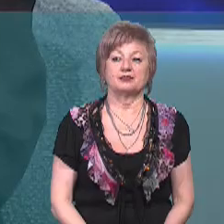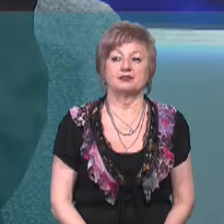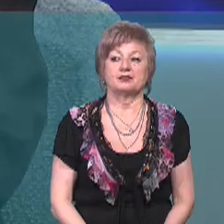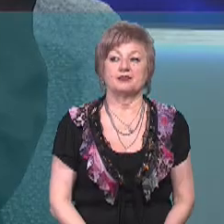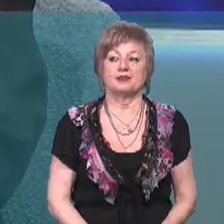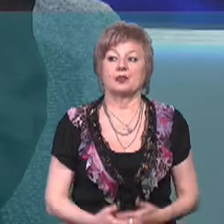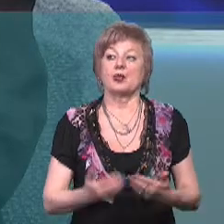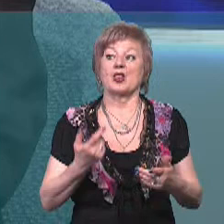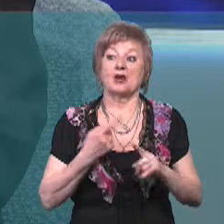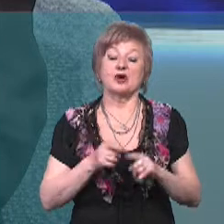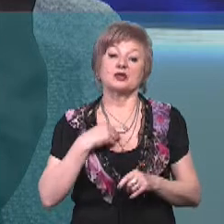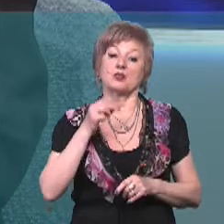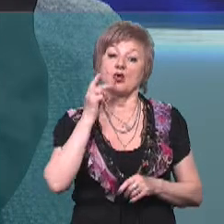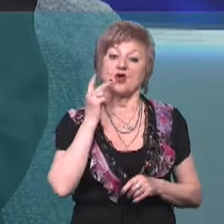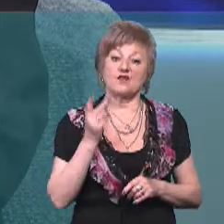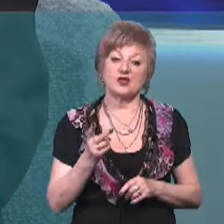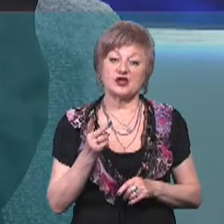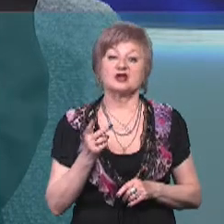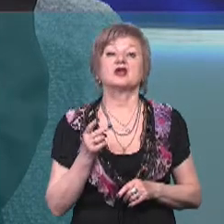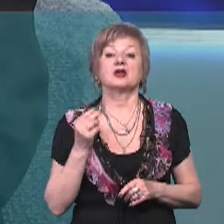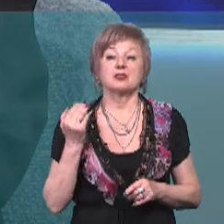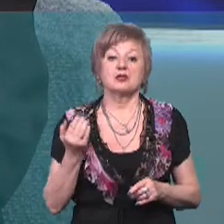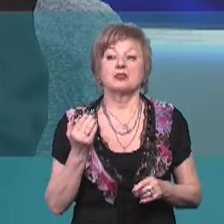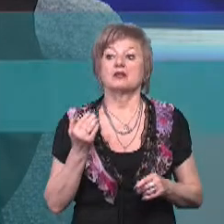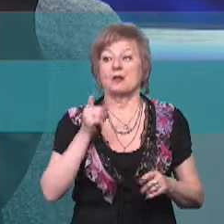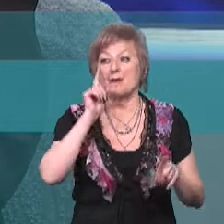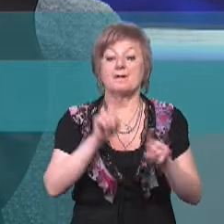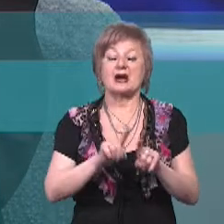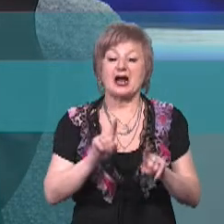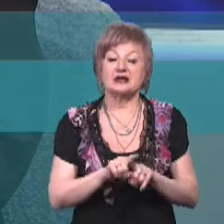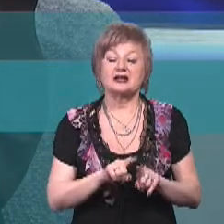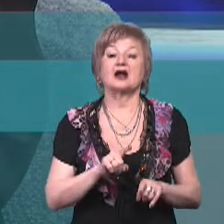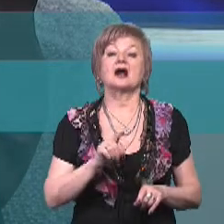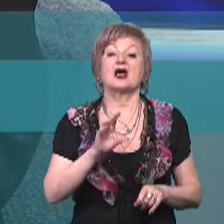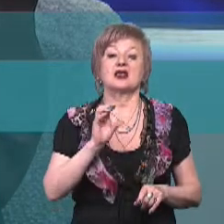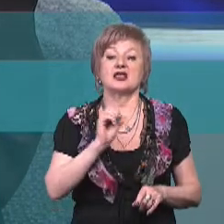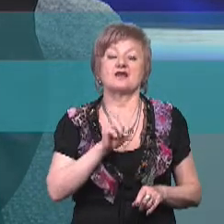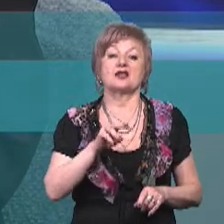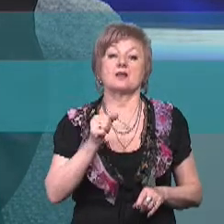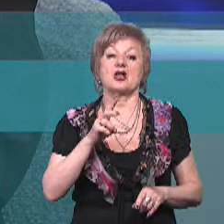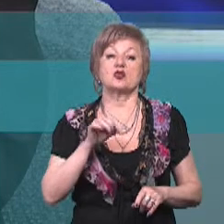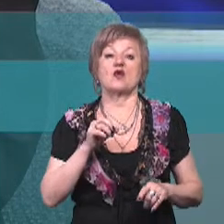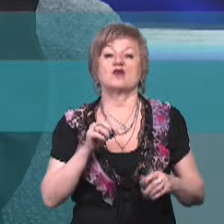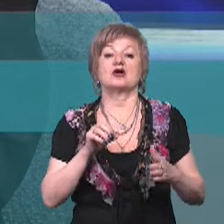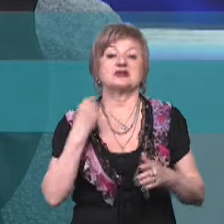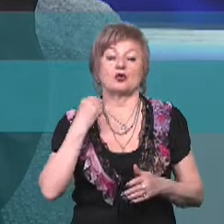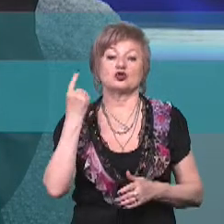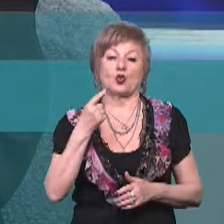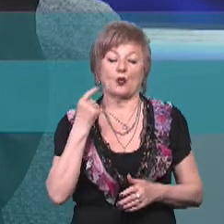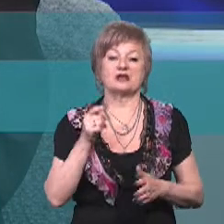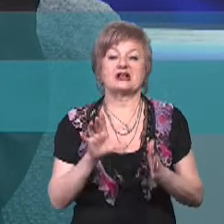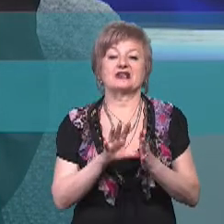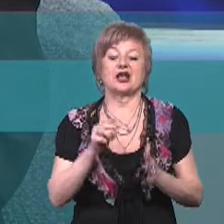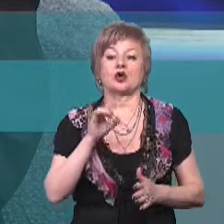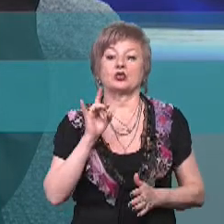В кінці сюжету ми бачили промову Ігоря Котолянця, брата Євгена Панова, який жителя Енергодара Запорізької області, який